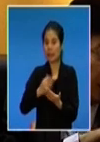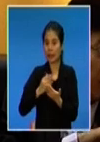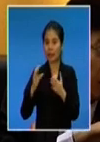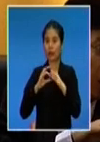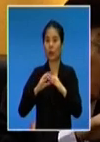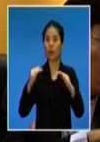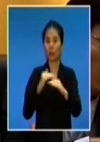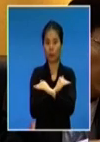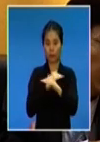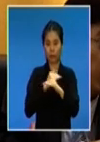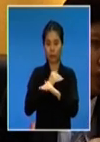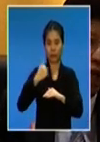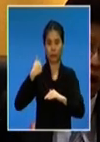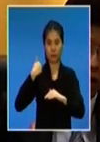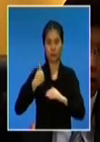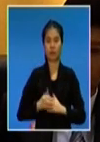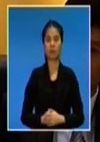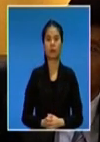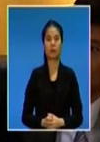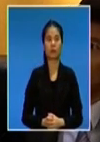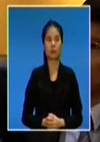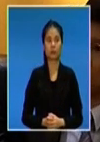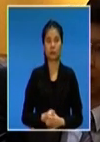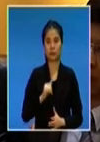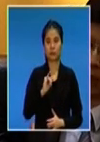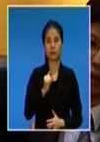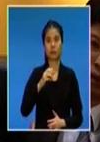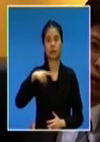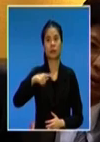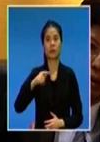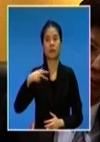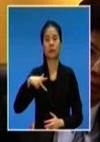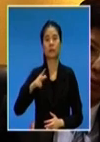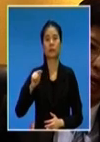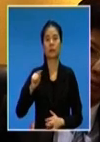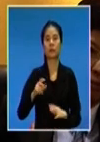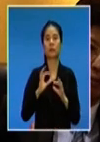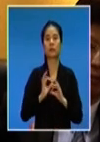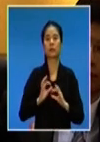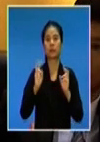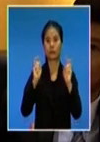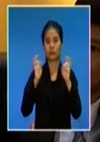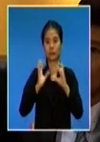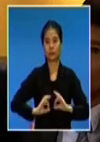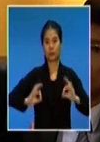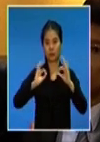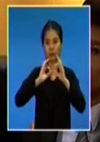รื่องผมจะข้ามไปแล้วนะครับของท่านนะครับเจ้าปทตอบแล้วประเด็นที่สำคัญเนี่ยและเป็นนัยยะสำคัญมากคือของท่านเพิ่มพ